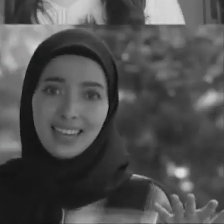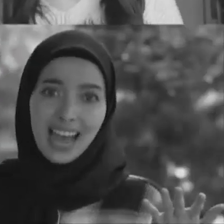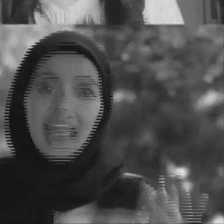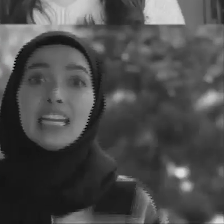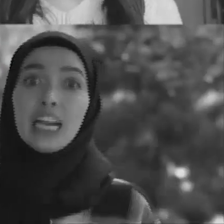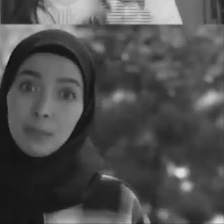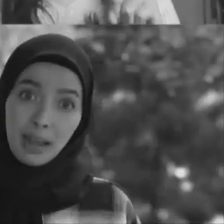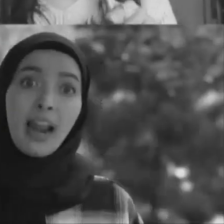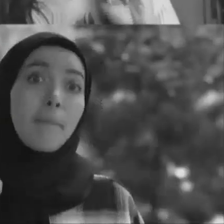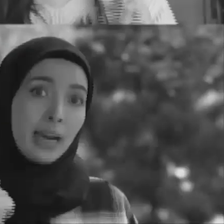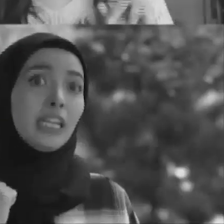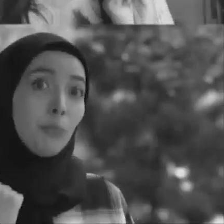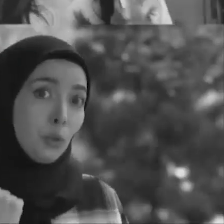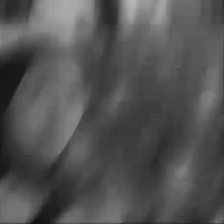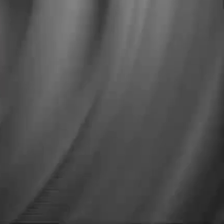Nailah